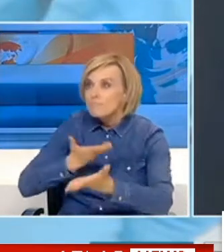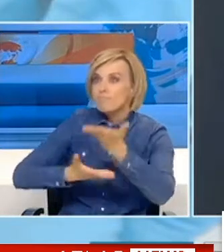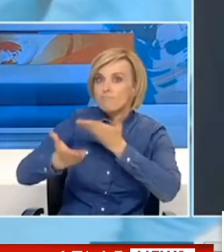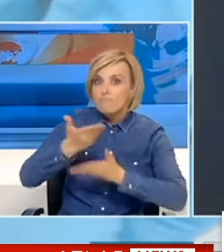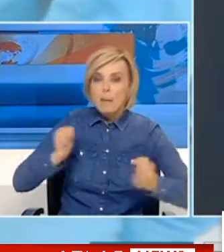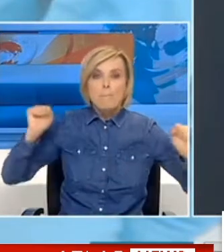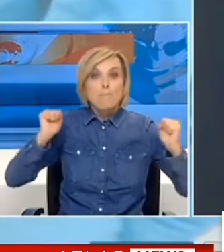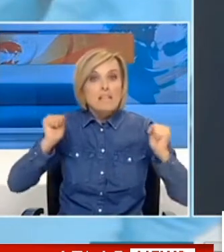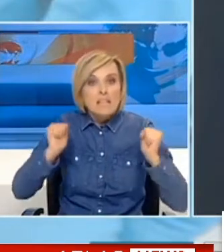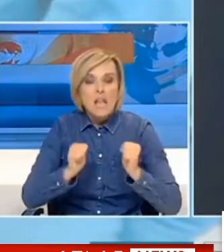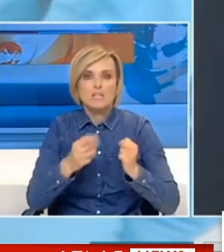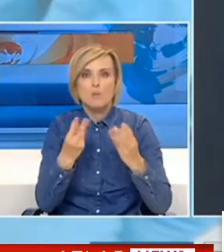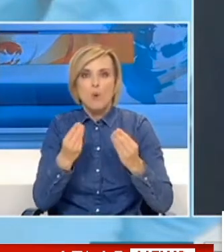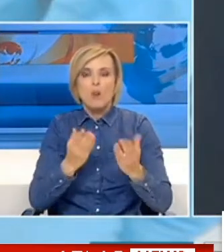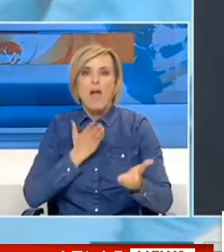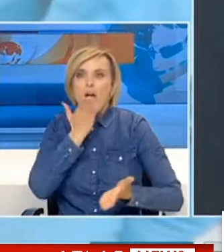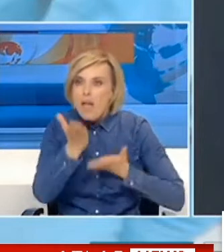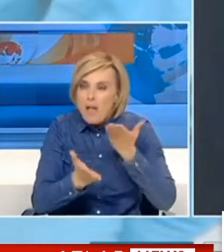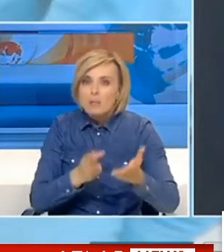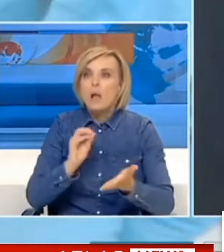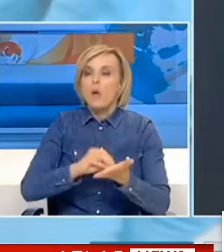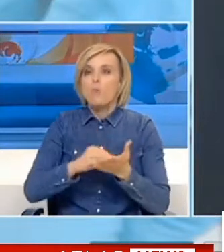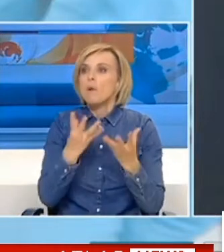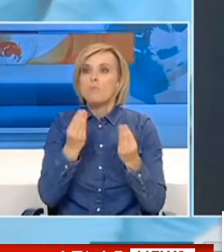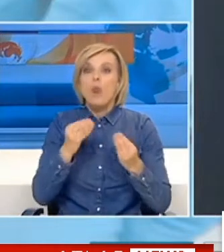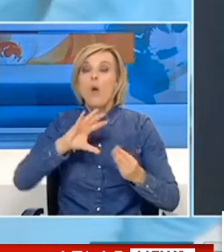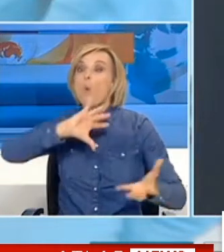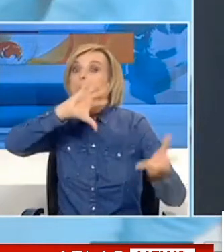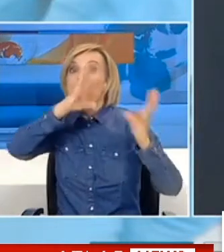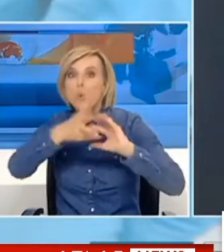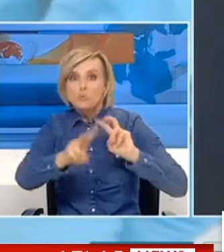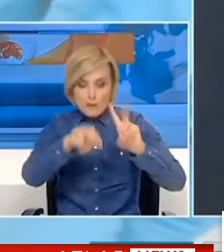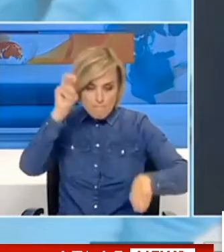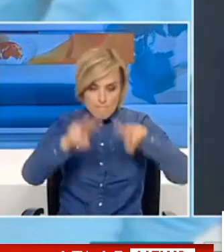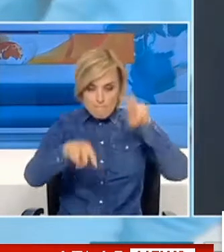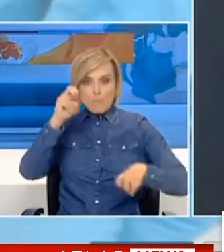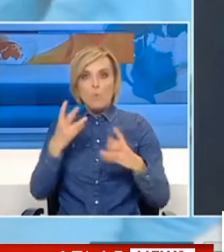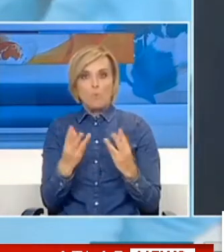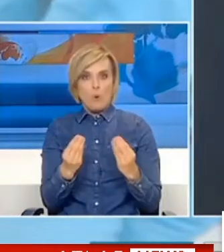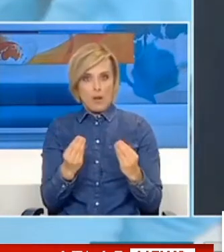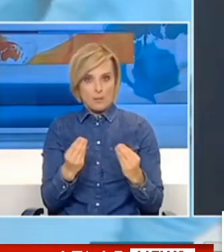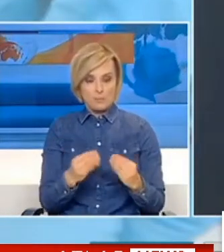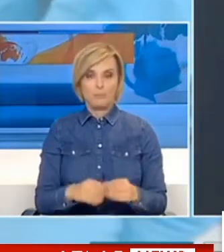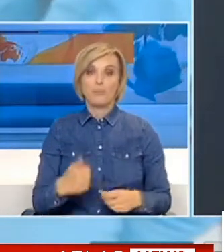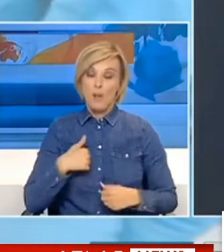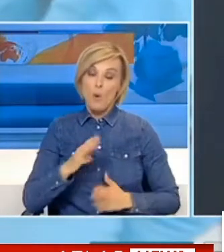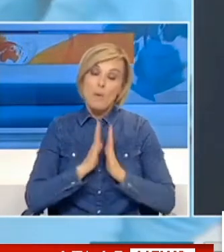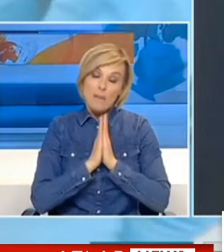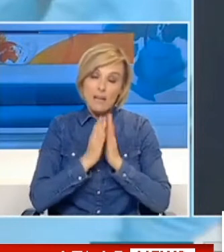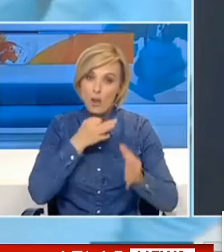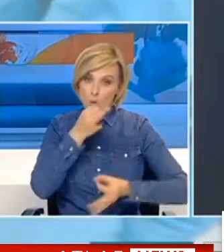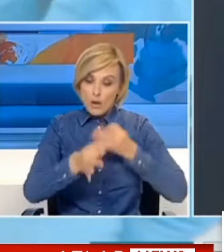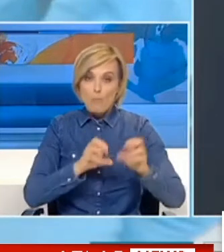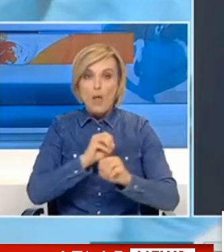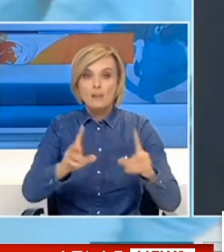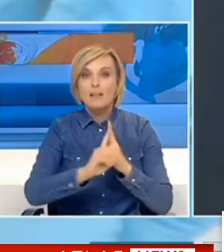και η ζήτηση σε παγκόσμιο επίπεδο είναι πρωτοφανής. Όσον αφορά στο μέτρο προσωρινού περιορισμού της κυκλοφορίας, θα ήθελα να σας ενημερώσω